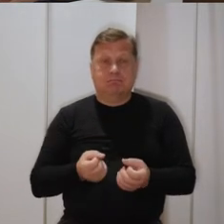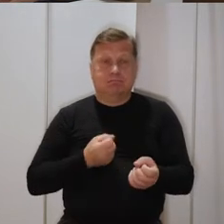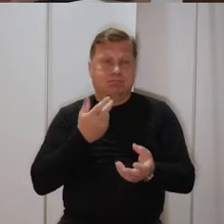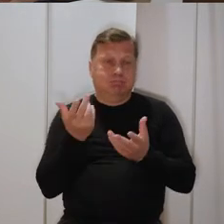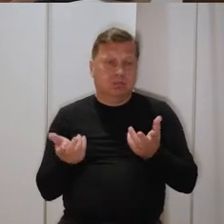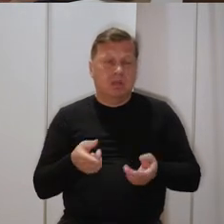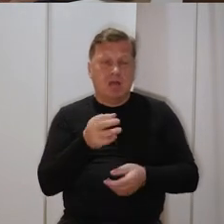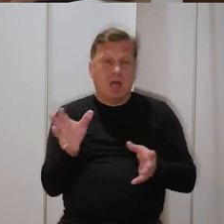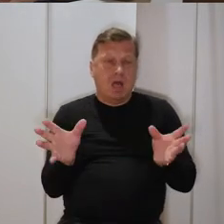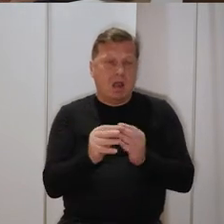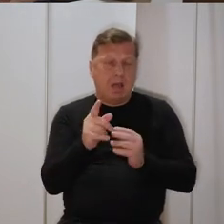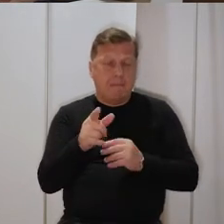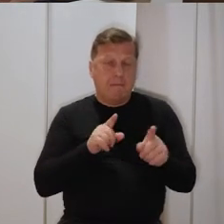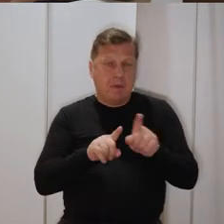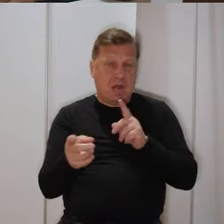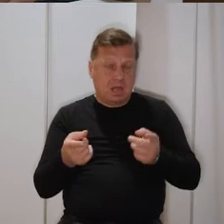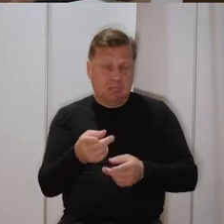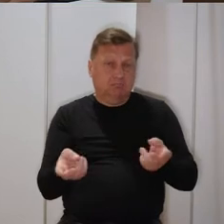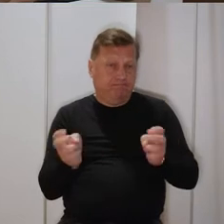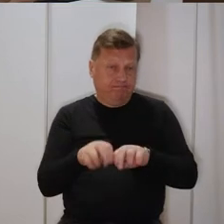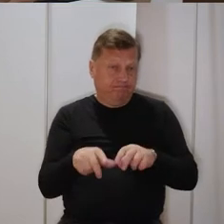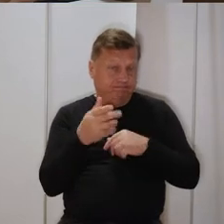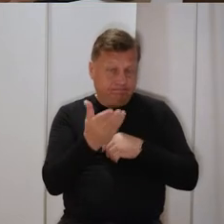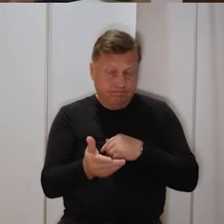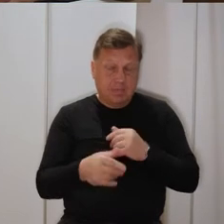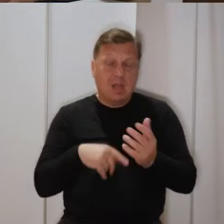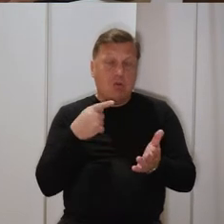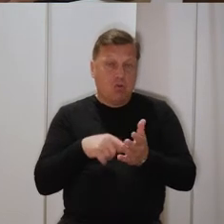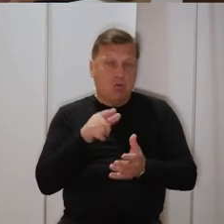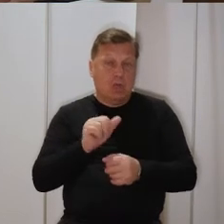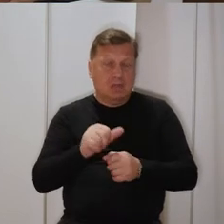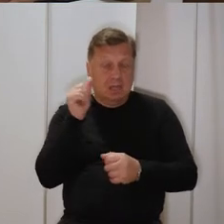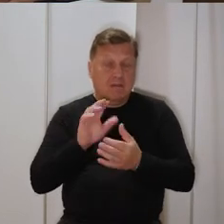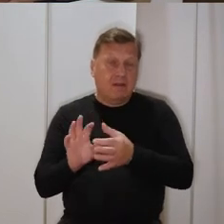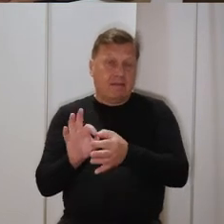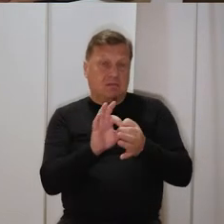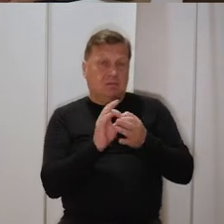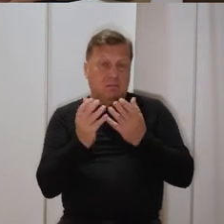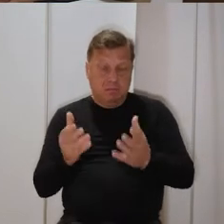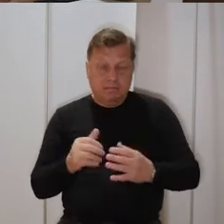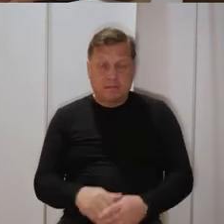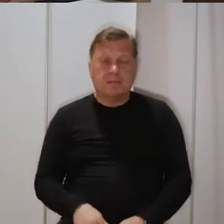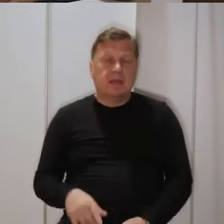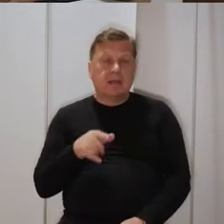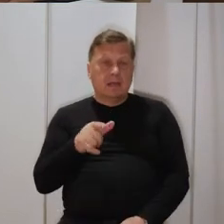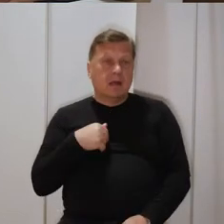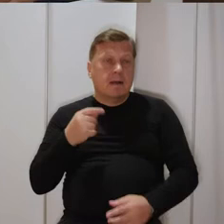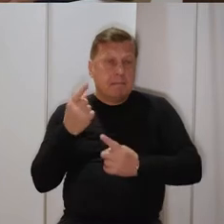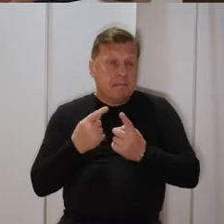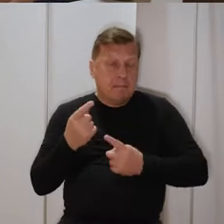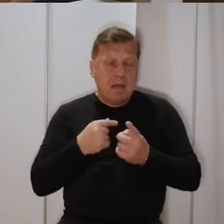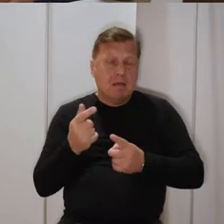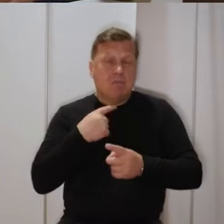tworzyłaś ze swoim bratem i to jest pewna też wspólnota, a to może właśnie, tu jest taka myśl, która może nie zawsze